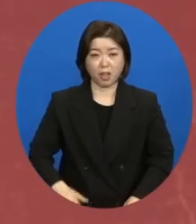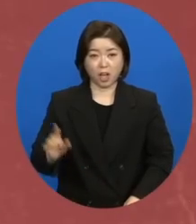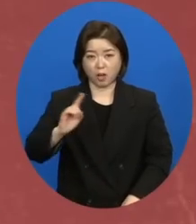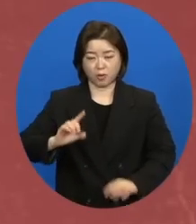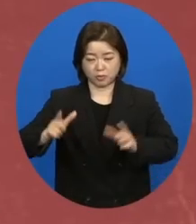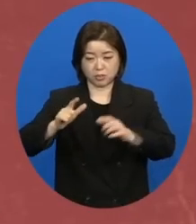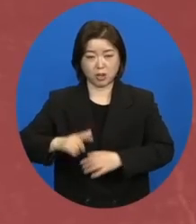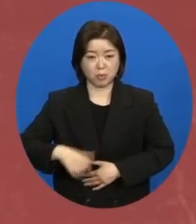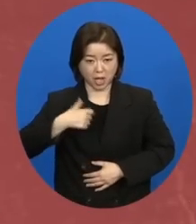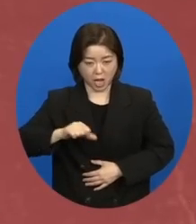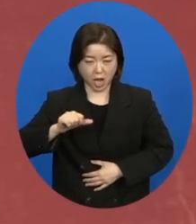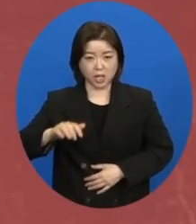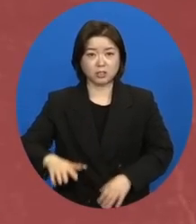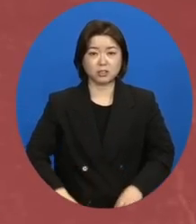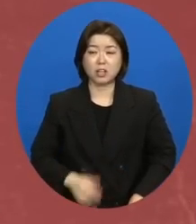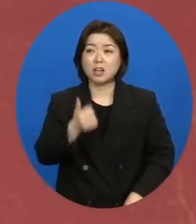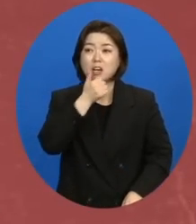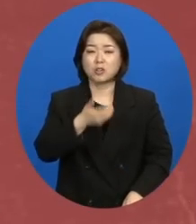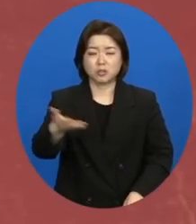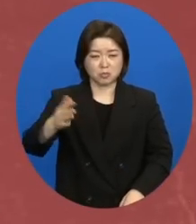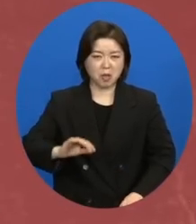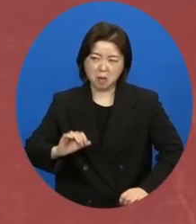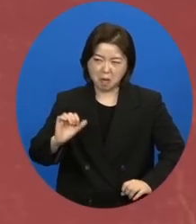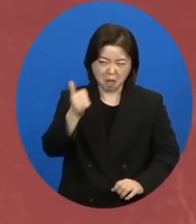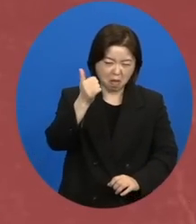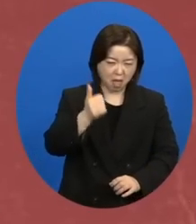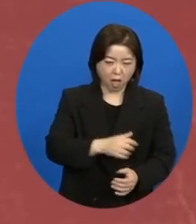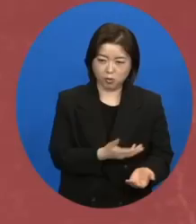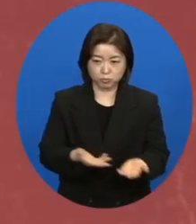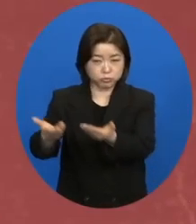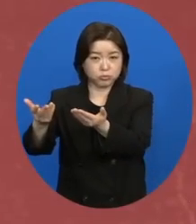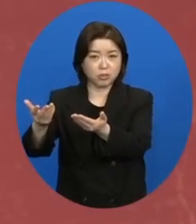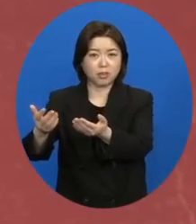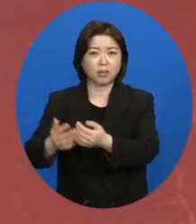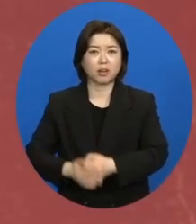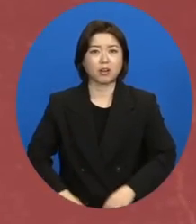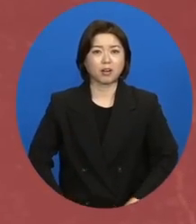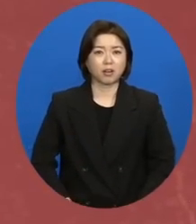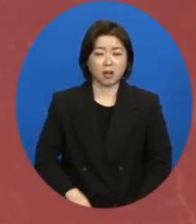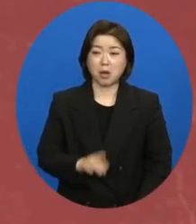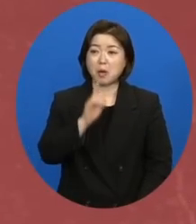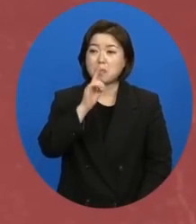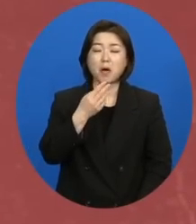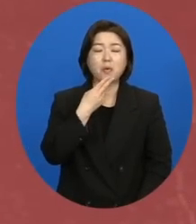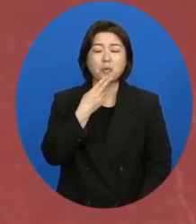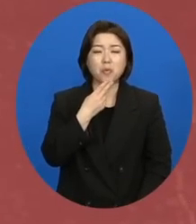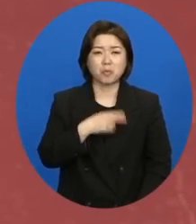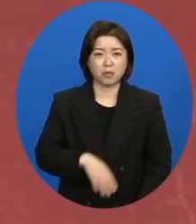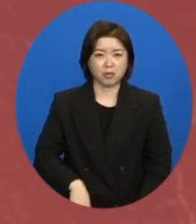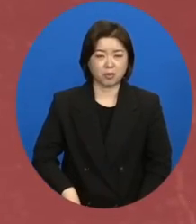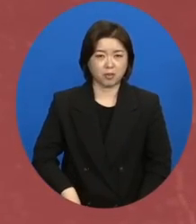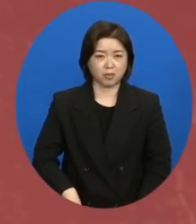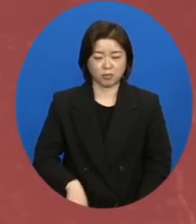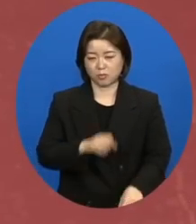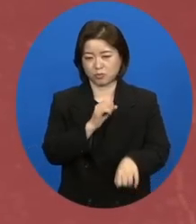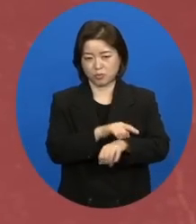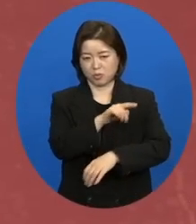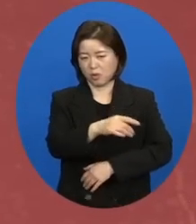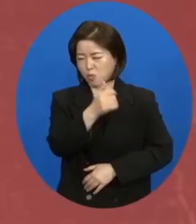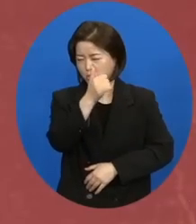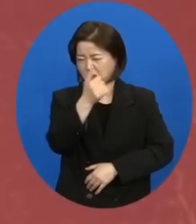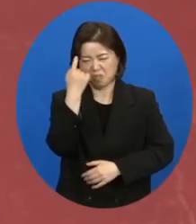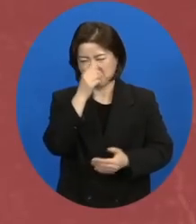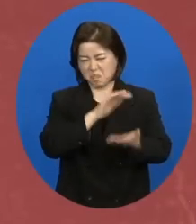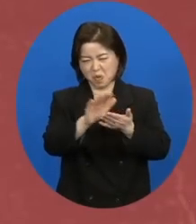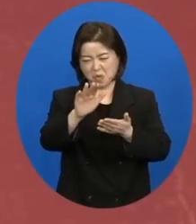아들 바치라고 했다고 아싸라게 갔다가 가는 성격이에요. 아유, 두 말이 없어. 참 성격도 그런 성격이 다